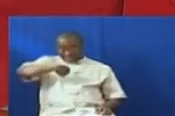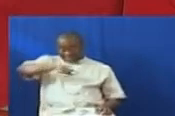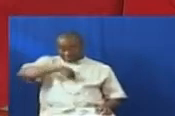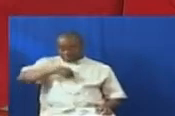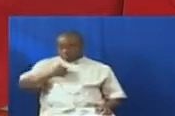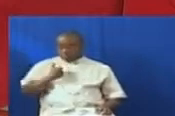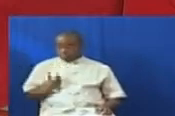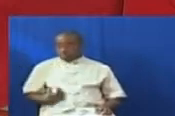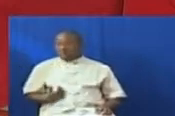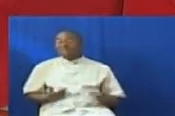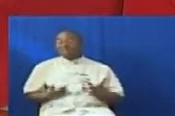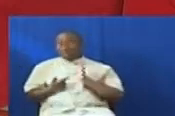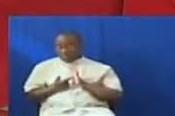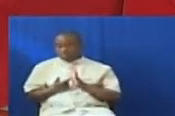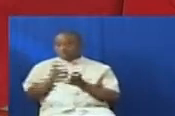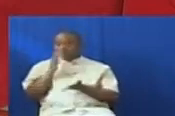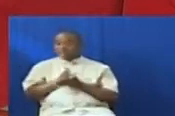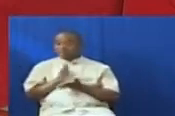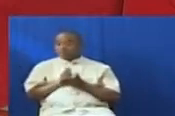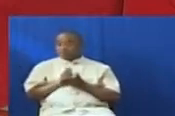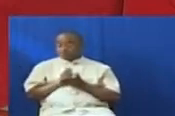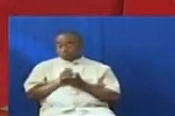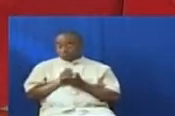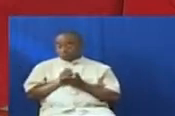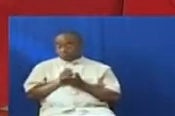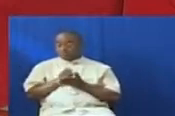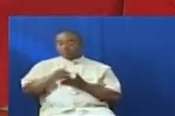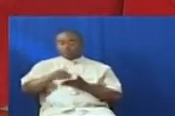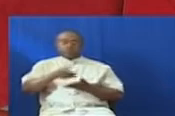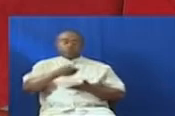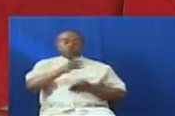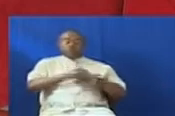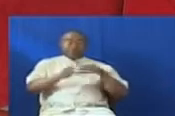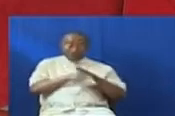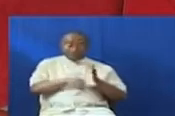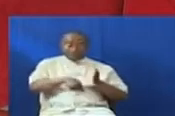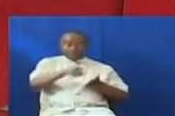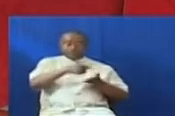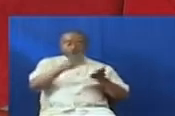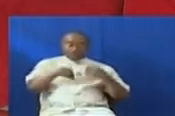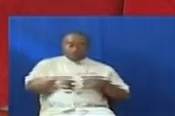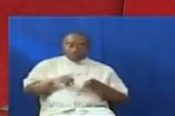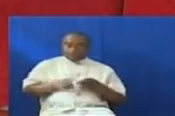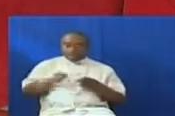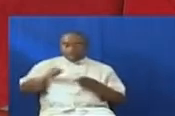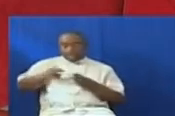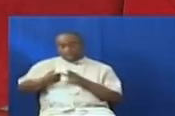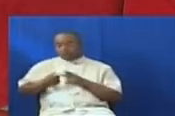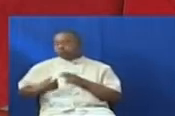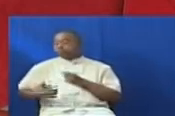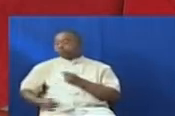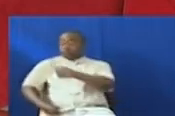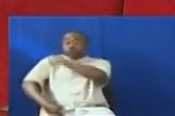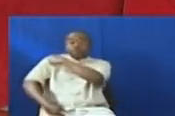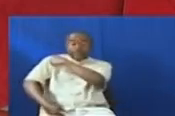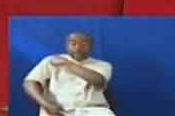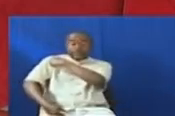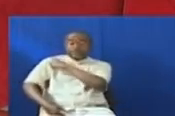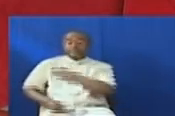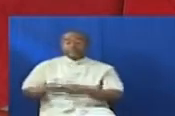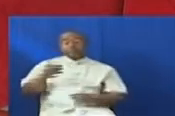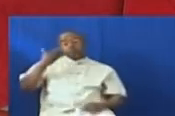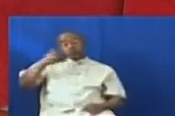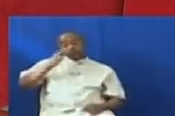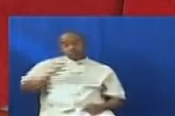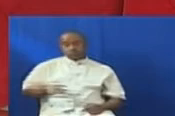kukamilisha ujenzi wa zahanati, kituo cha afya, ni muhimu zaidi kwa sababu